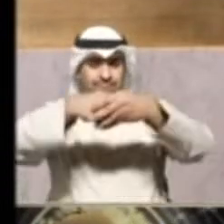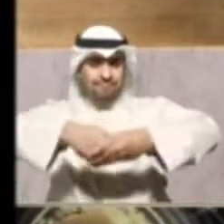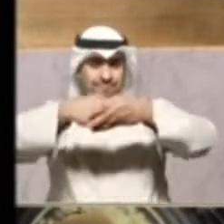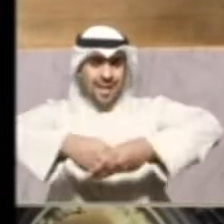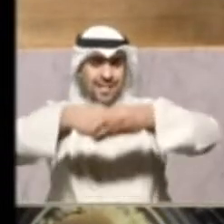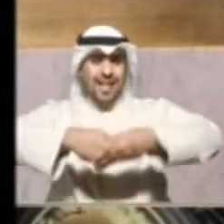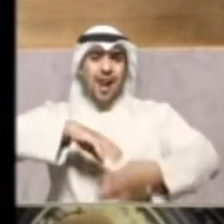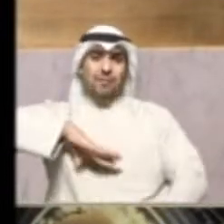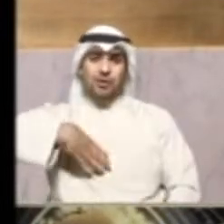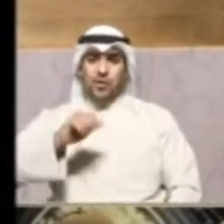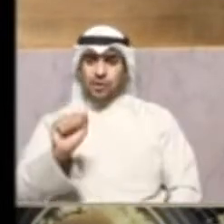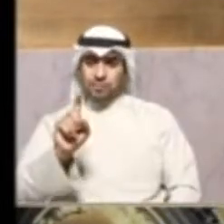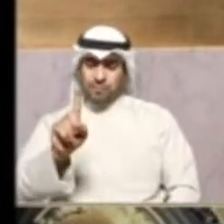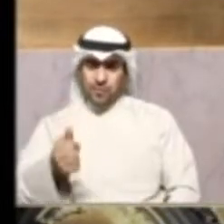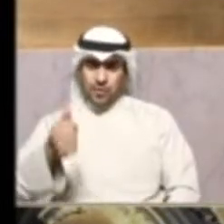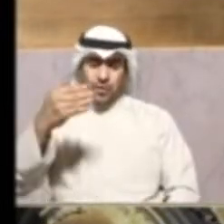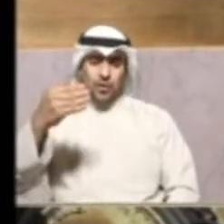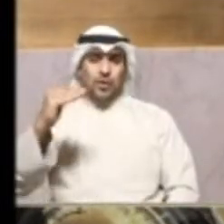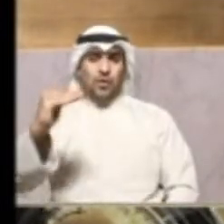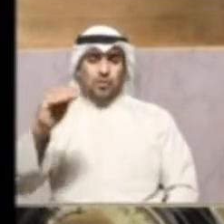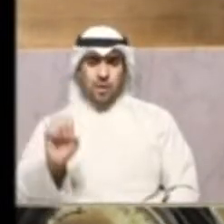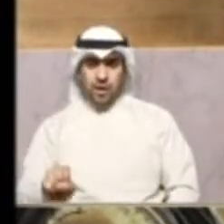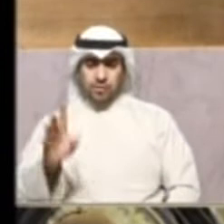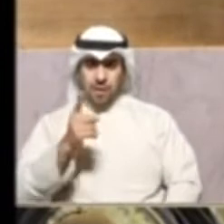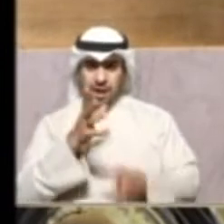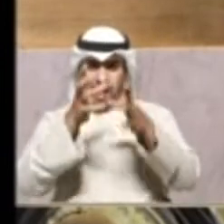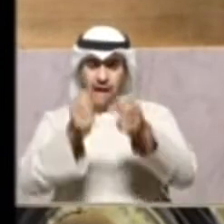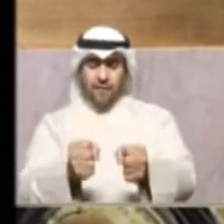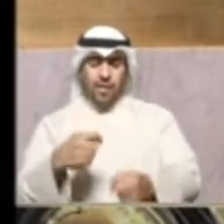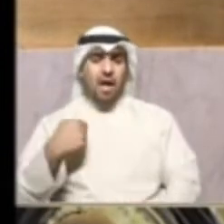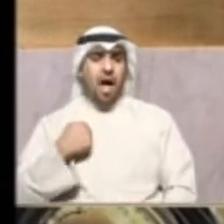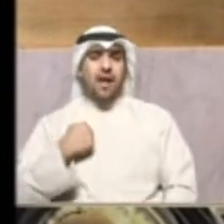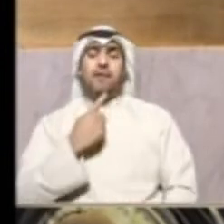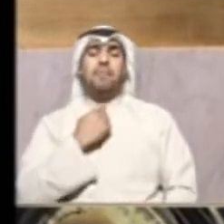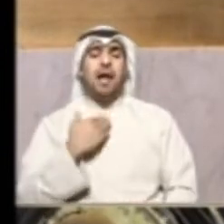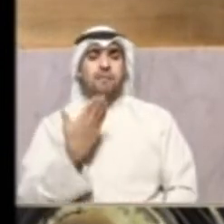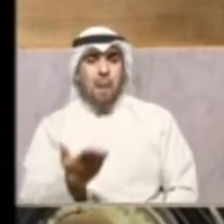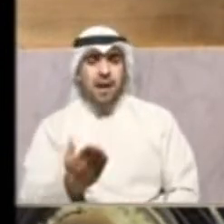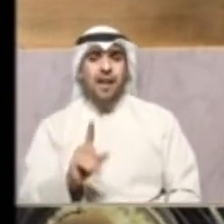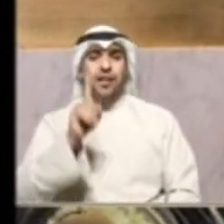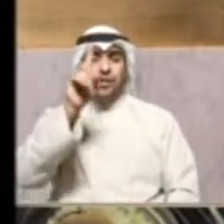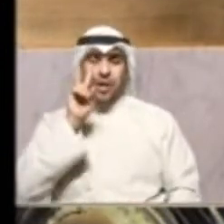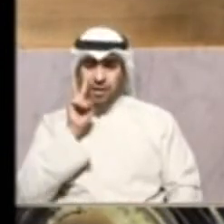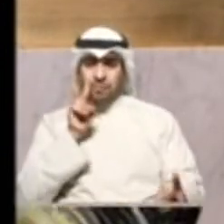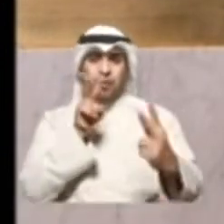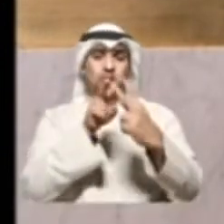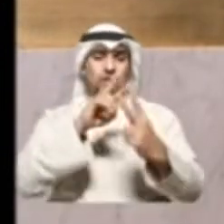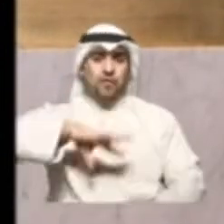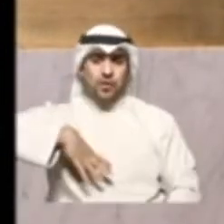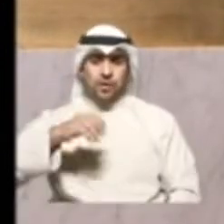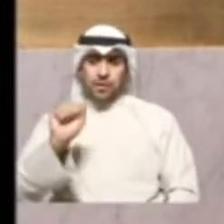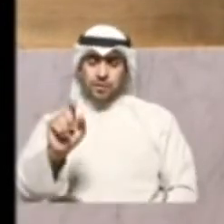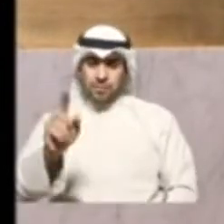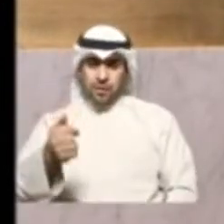وايد يشرفنا هذا الشيء، وكنت أتمنى هذا الشيء من زمان أني أنا أوصل لهذا المكان وأني أنا أصافح سمو